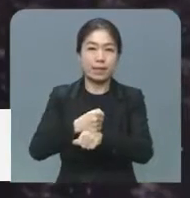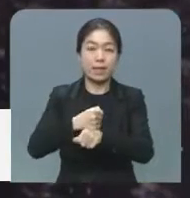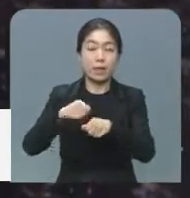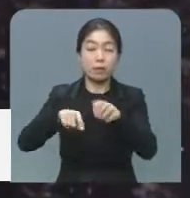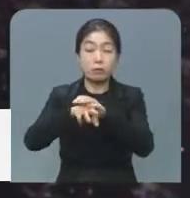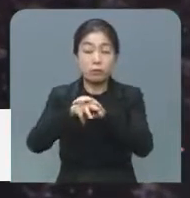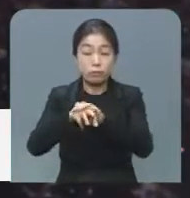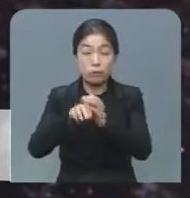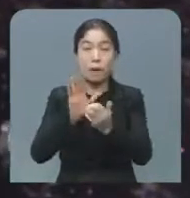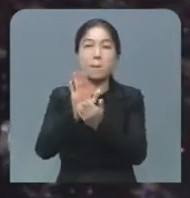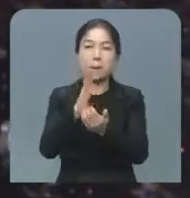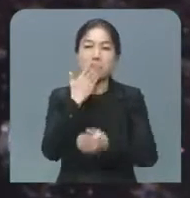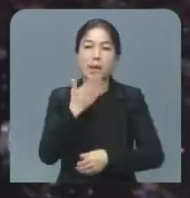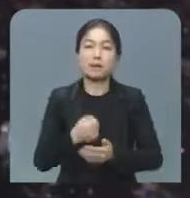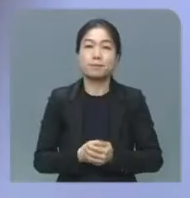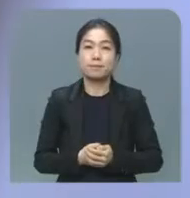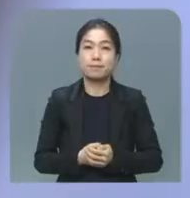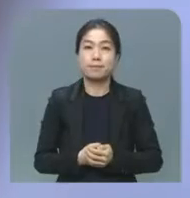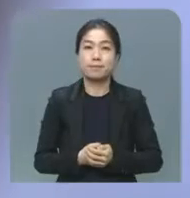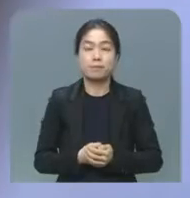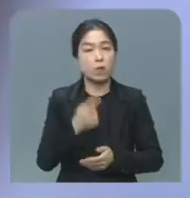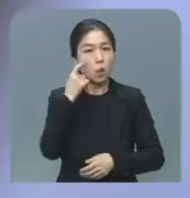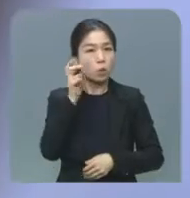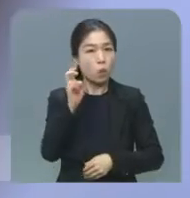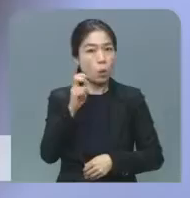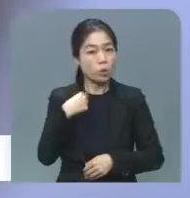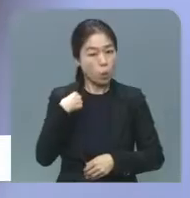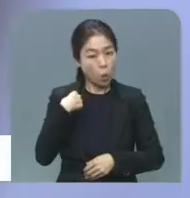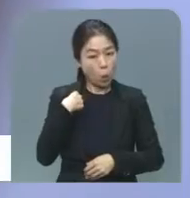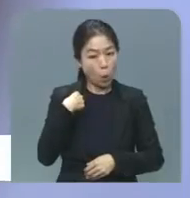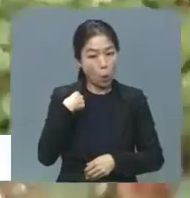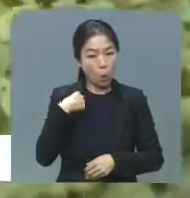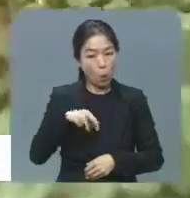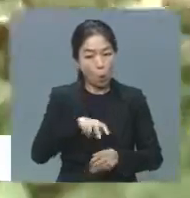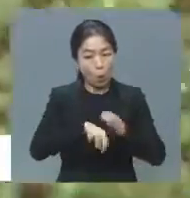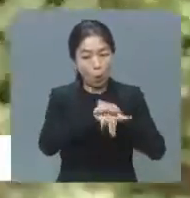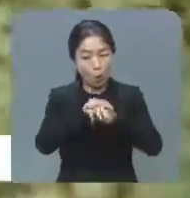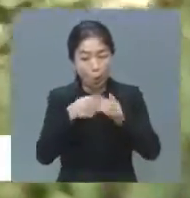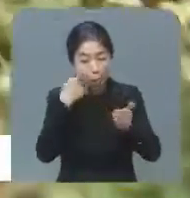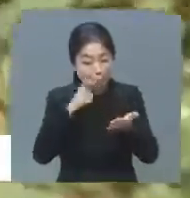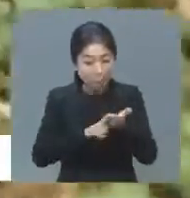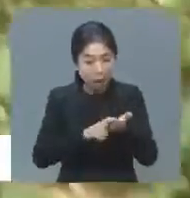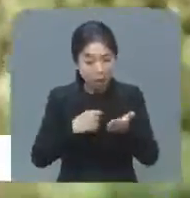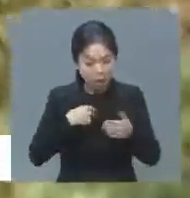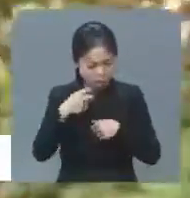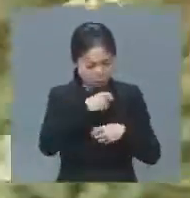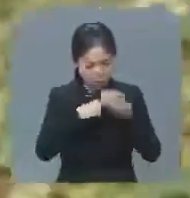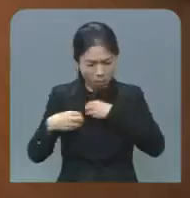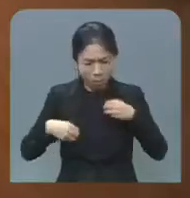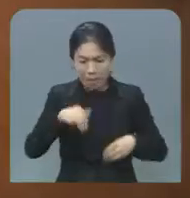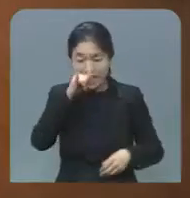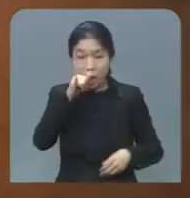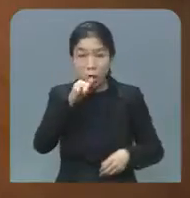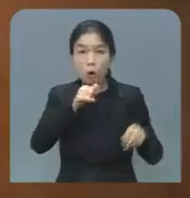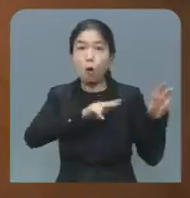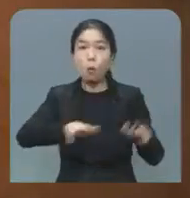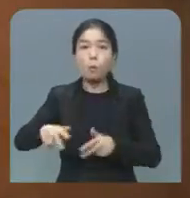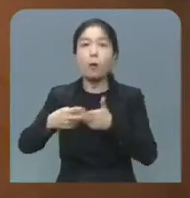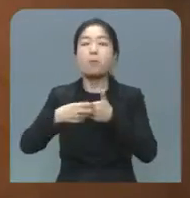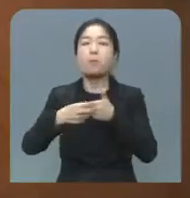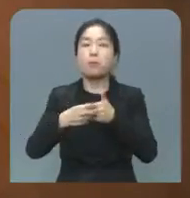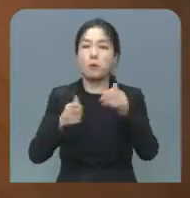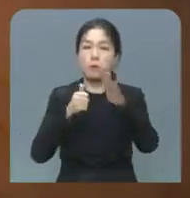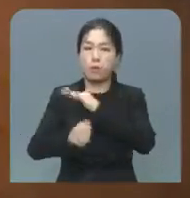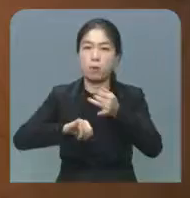집안으로 들어오지 않습니다 혹시나 옷에서 진드기가 발견되거나 몸에 물린 적이 있을 경우엔 곧바로 병원